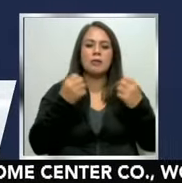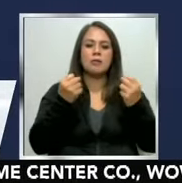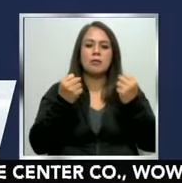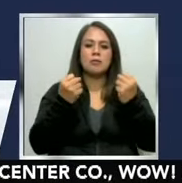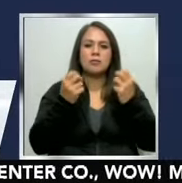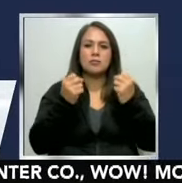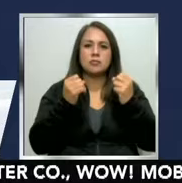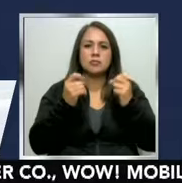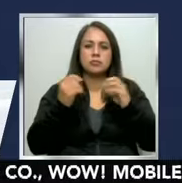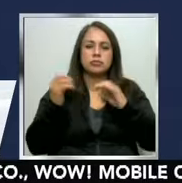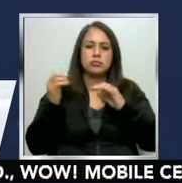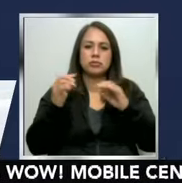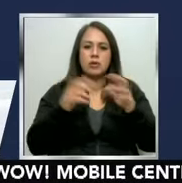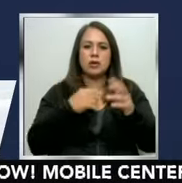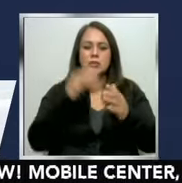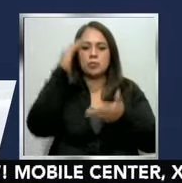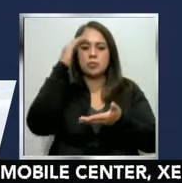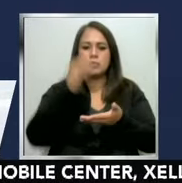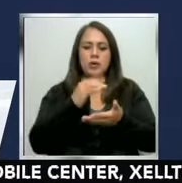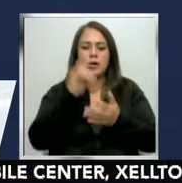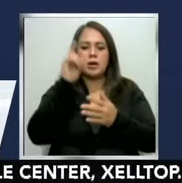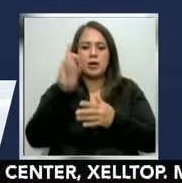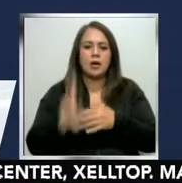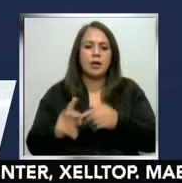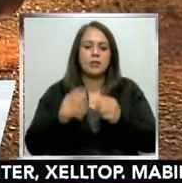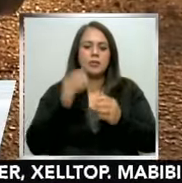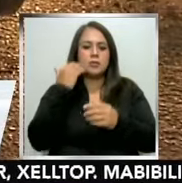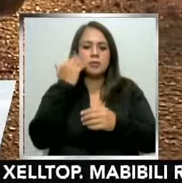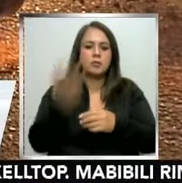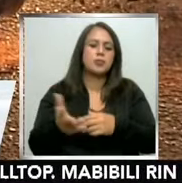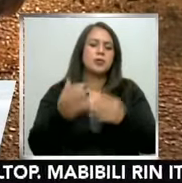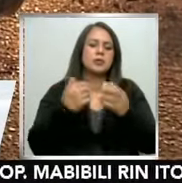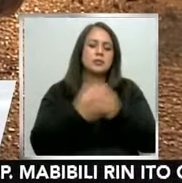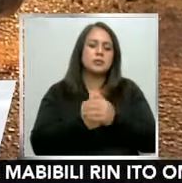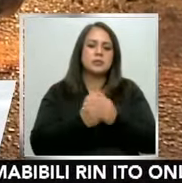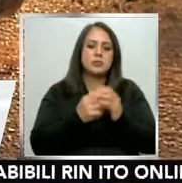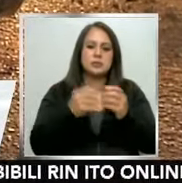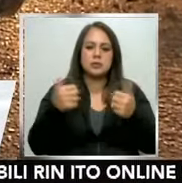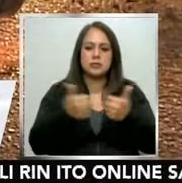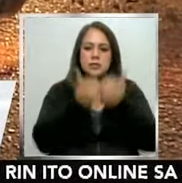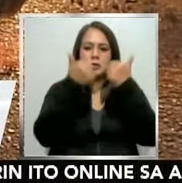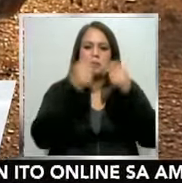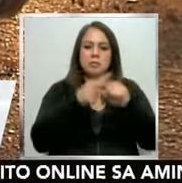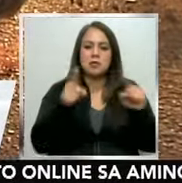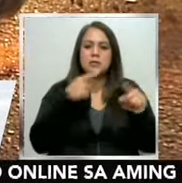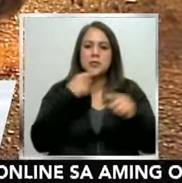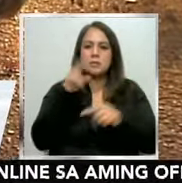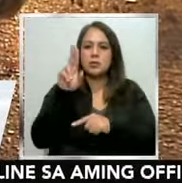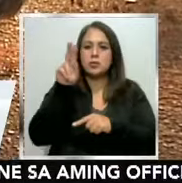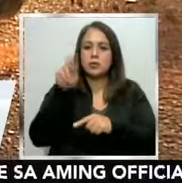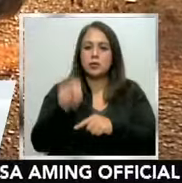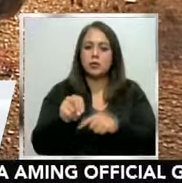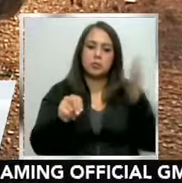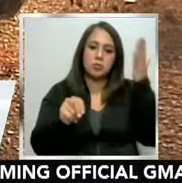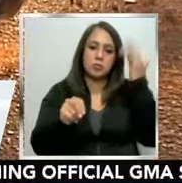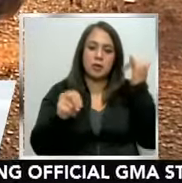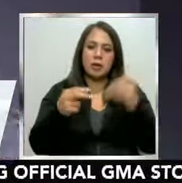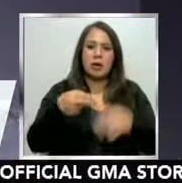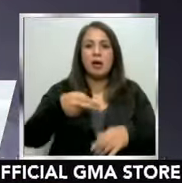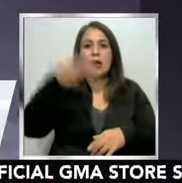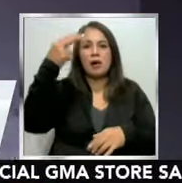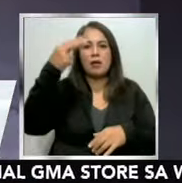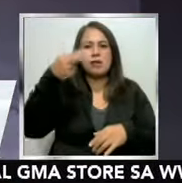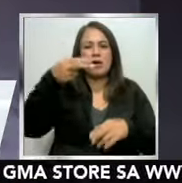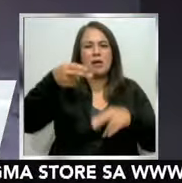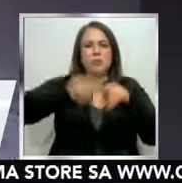ng kalahati ang bilang ng mga namamatay sa aksidente. Pero ayon sa UN, ang dahilan kung bakit tumataas ang bilang